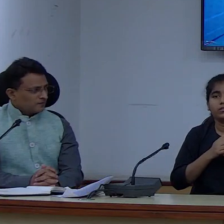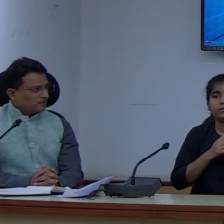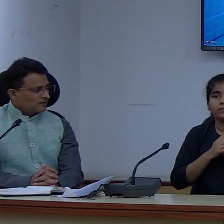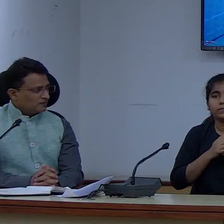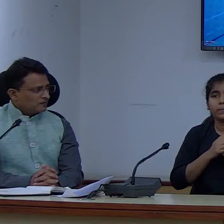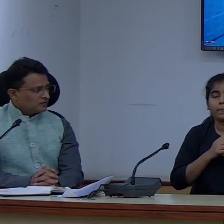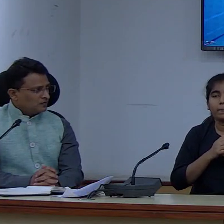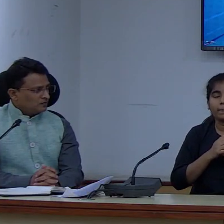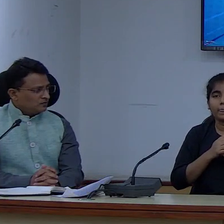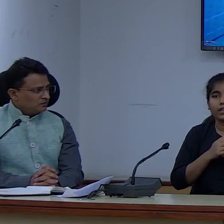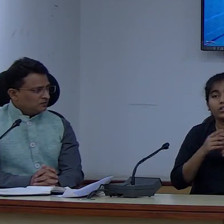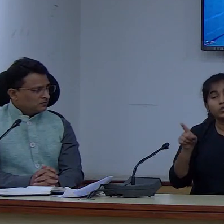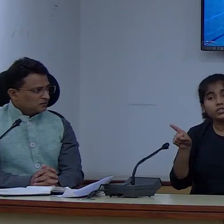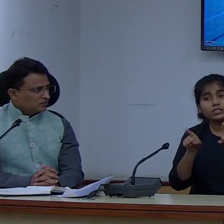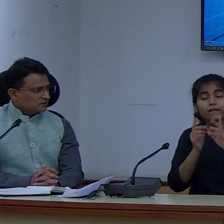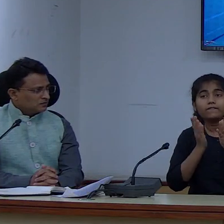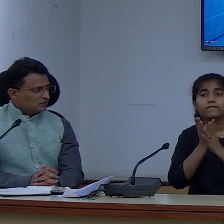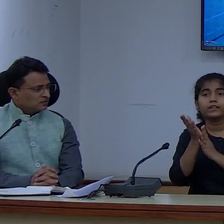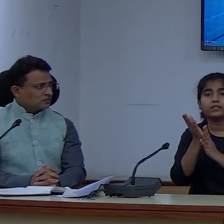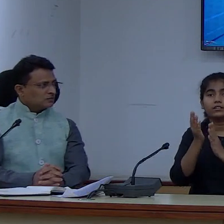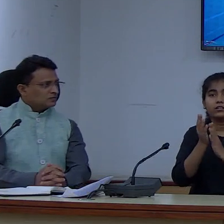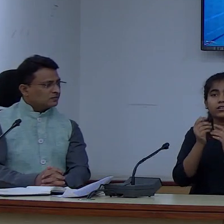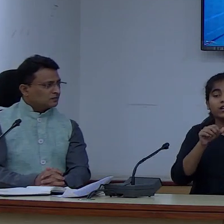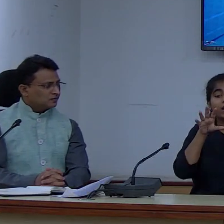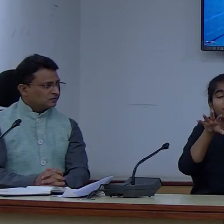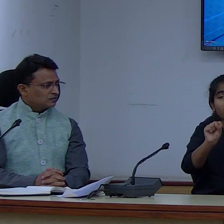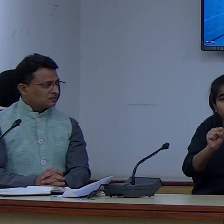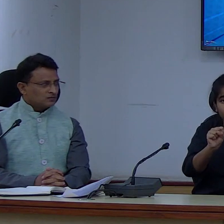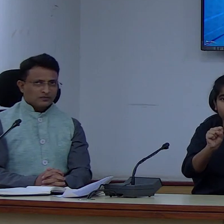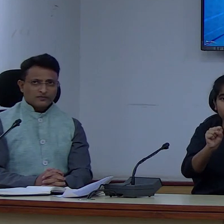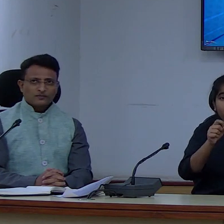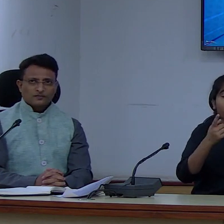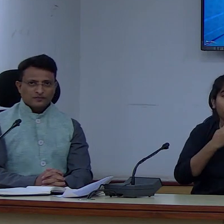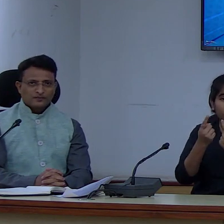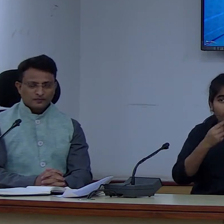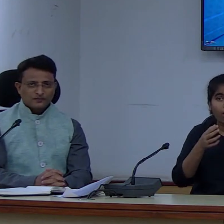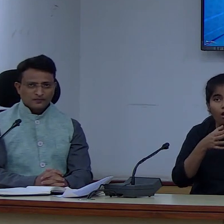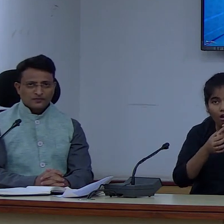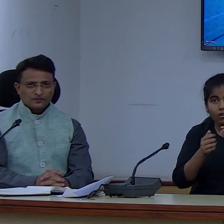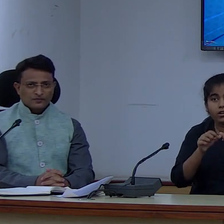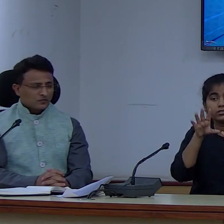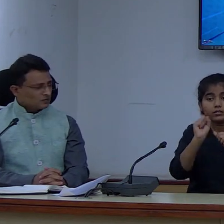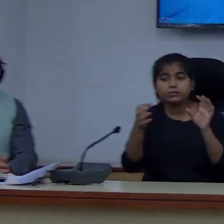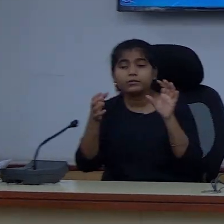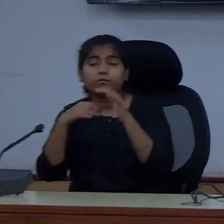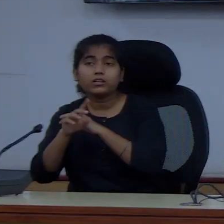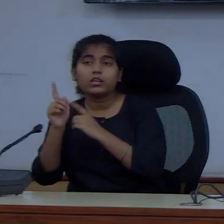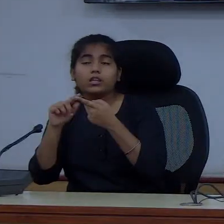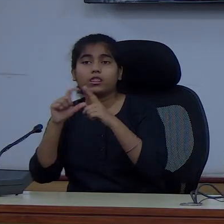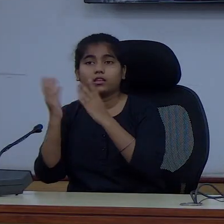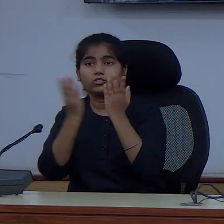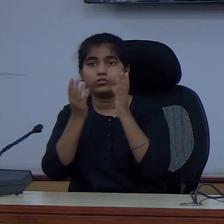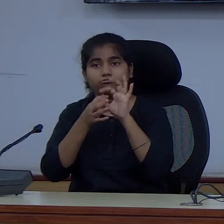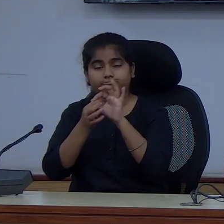हिंदी को लेकर के होती है। क्यों? क्योंकि वो मेरी लैंग्वेज ऑफ कम्फर्ट है, वो मेरा प्रेफर्ड मोड ऑफ कम्युनिकेशन है। तो उसी तरह